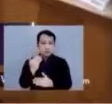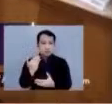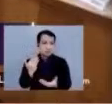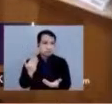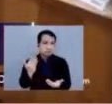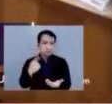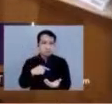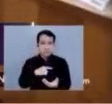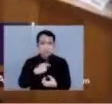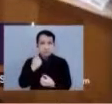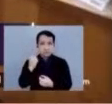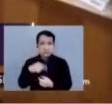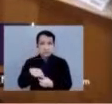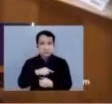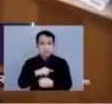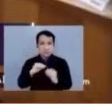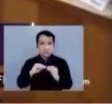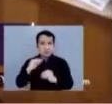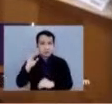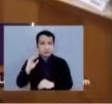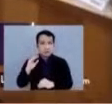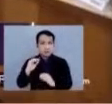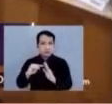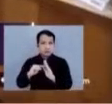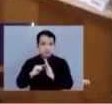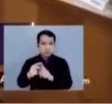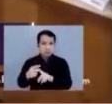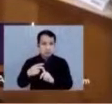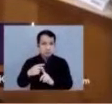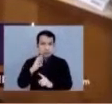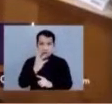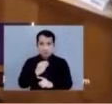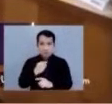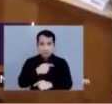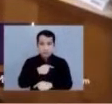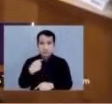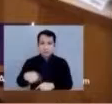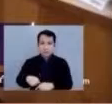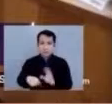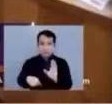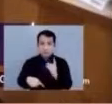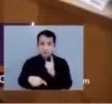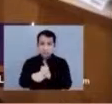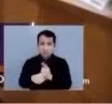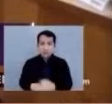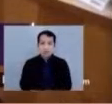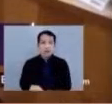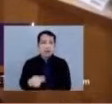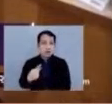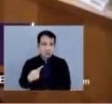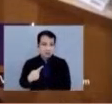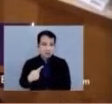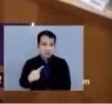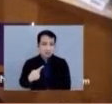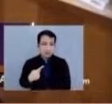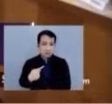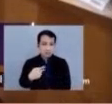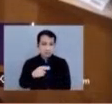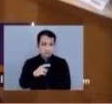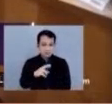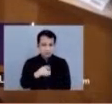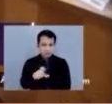I understand that most of those recruits who were Chinese have the ranks of